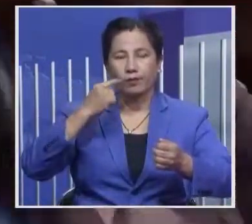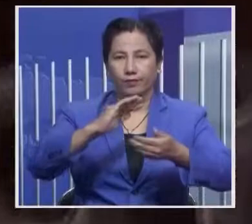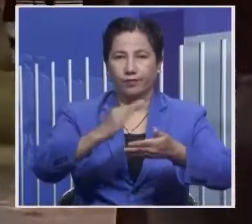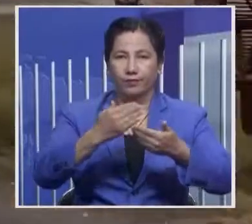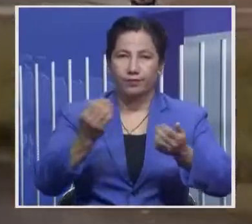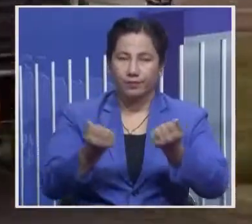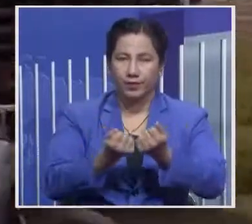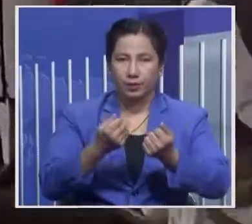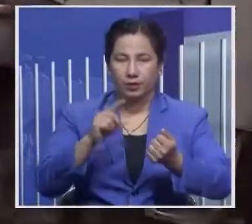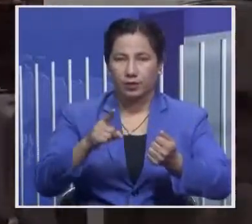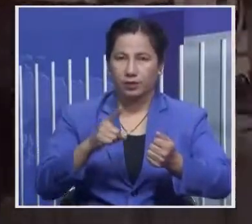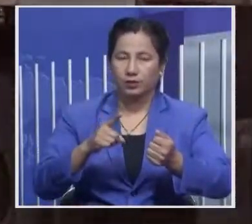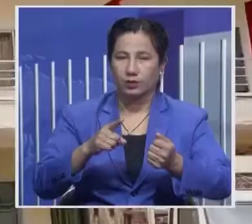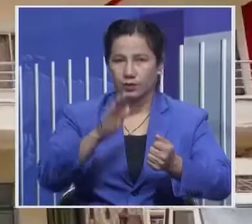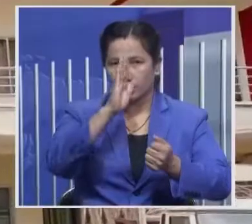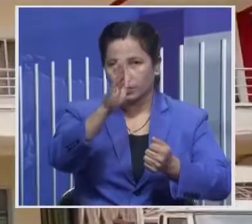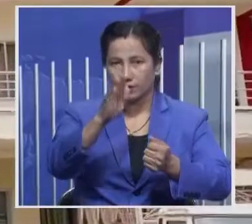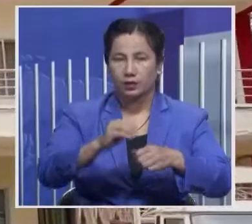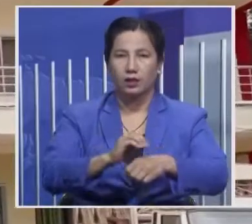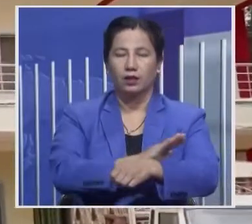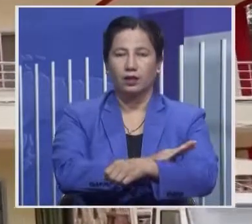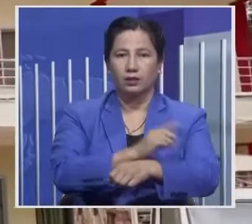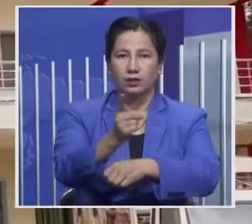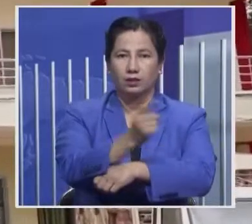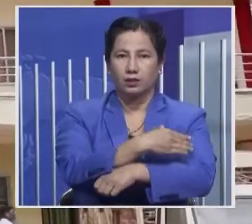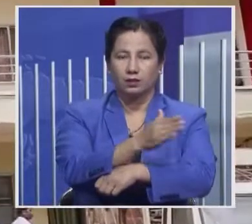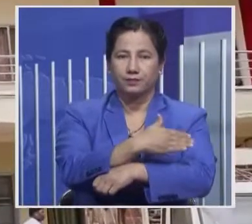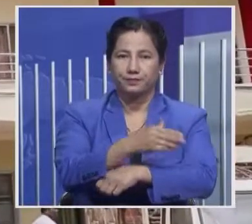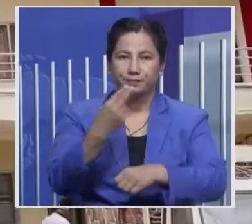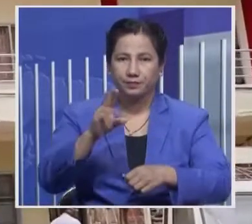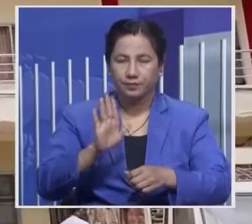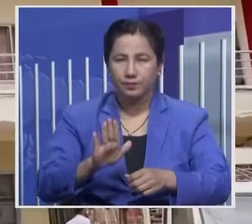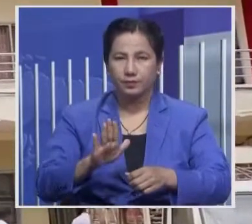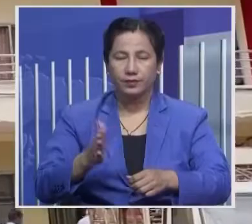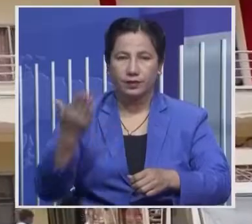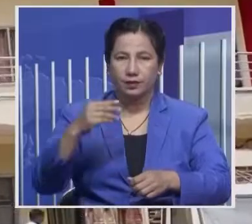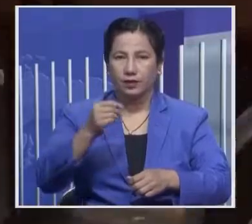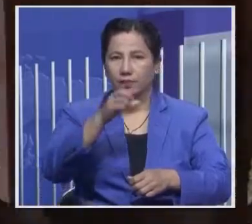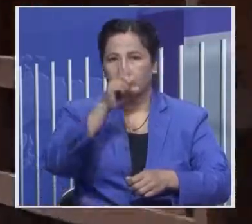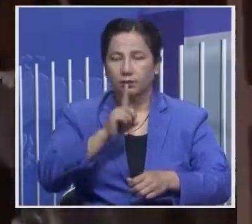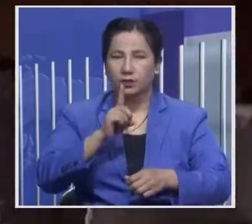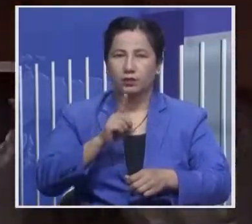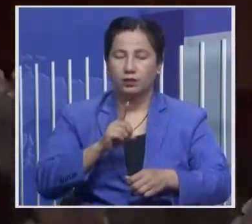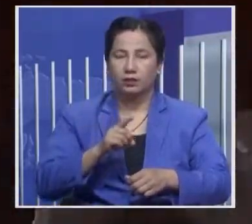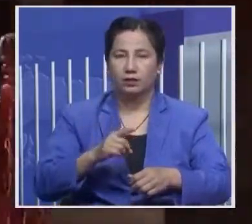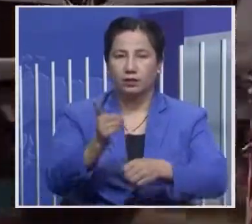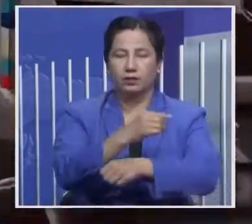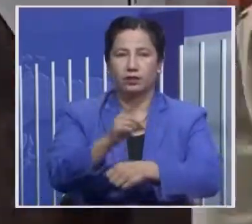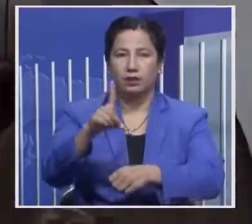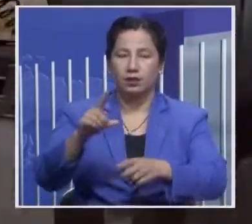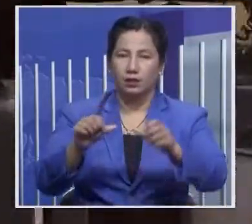प्रतिबन्ध लगाएपछि त्यसको सिधा असर सुठौली भन्सार नाकामा परेको हो। गत आर्थिक वर्ष भन्सारमा